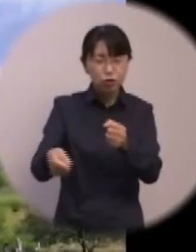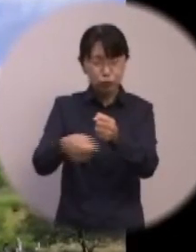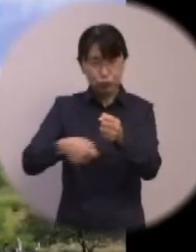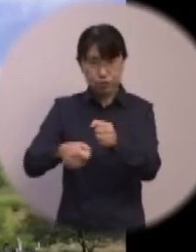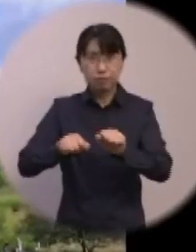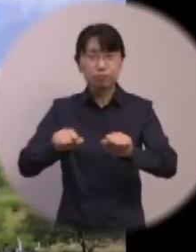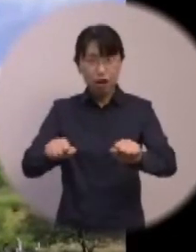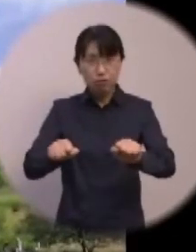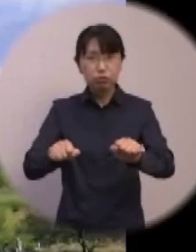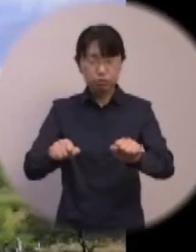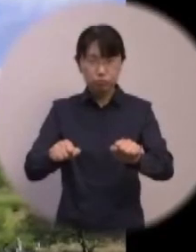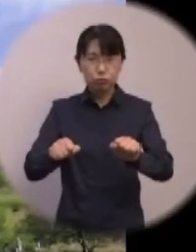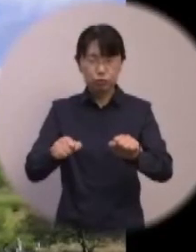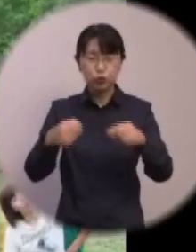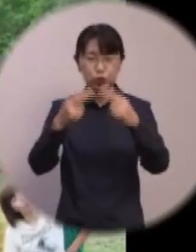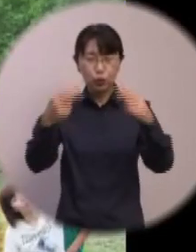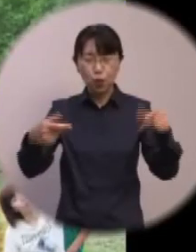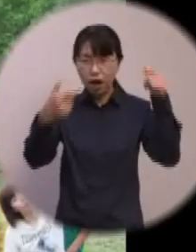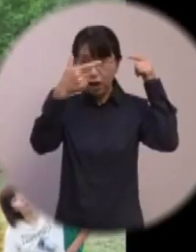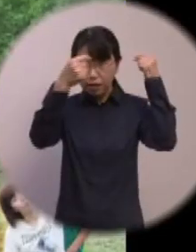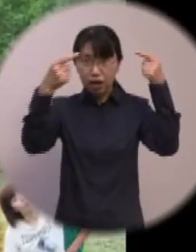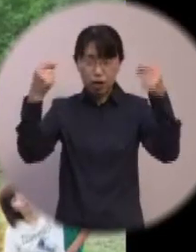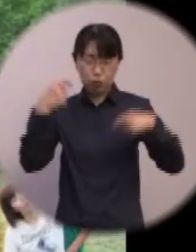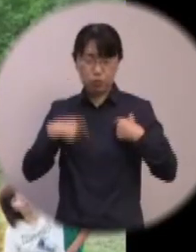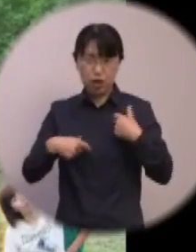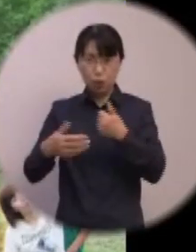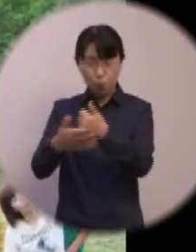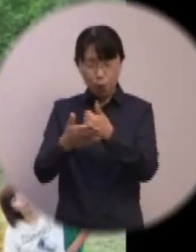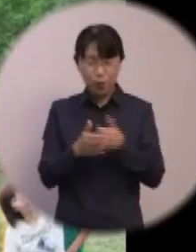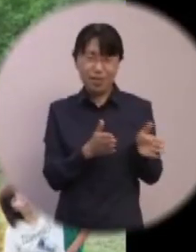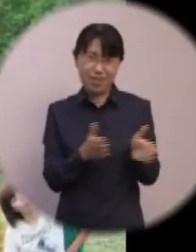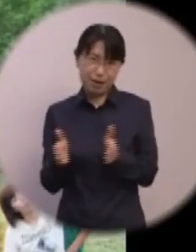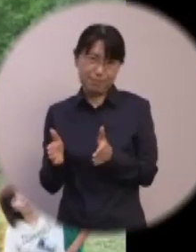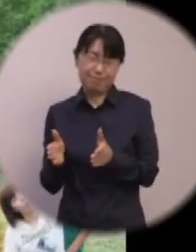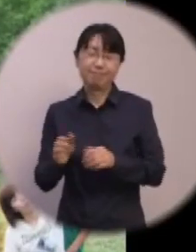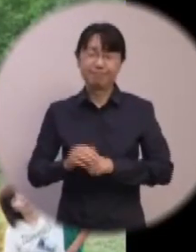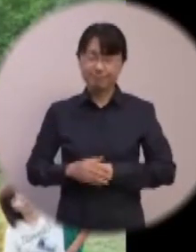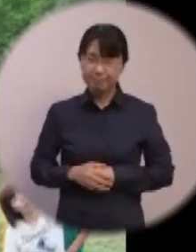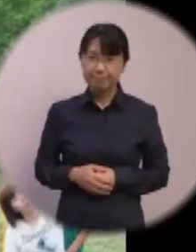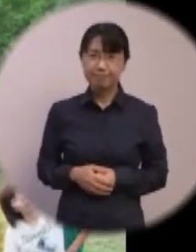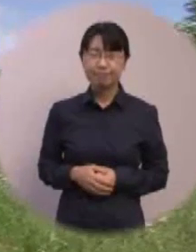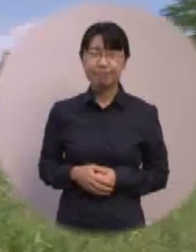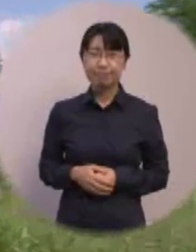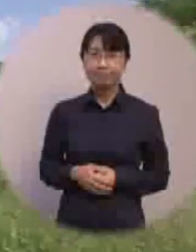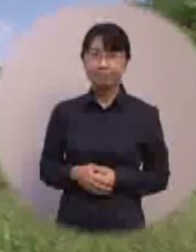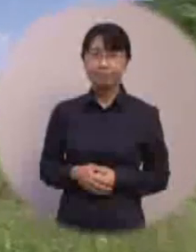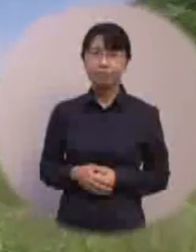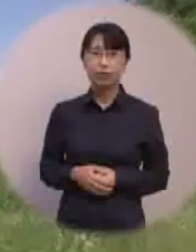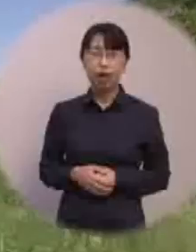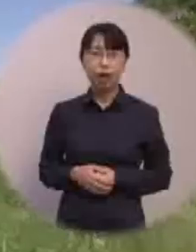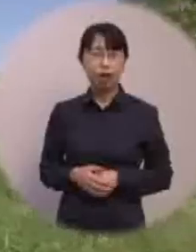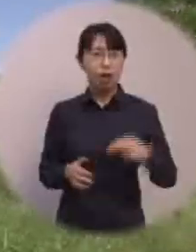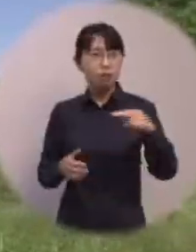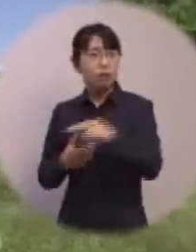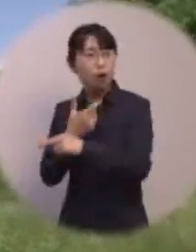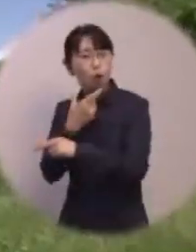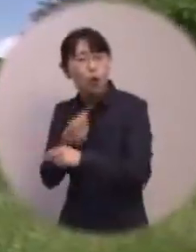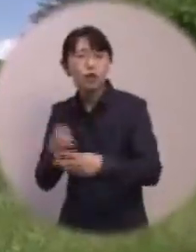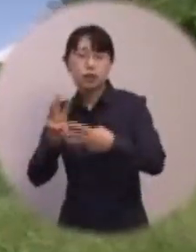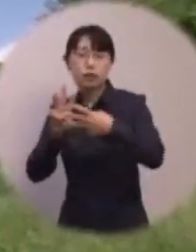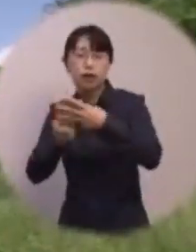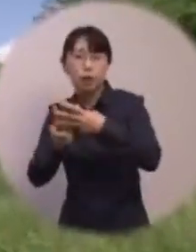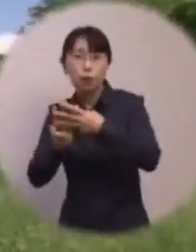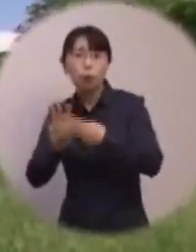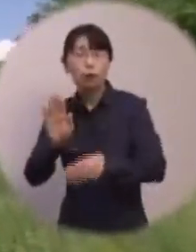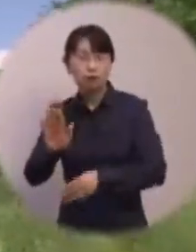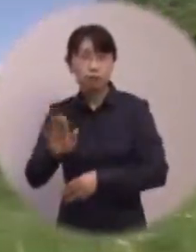ほか、静岡大学の学生の力も借りて整備しています。ぜひ見てほしい田んぼがあるそう